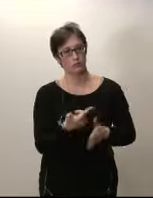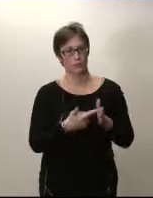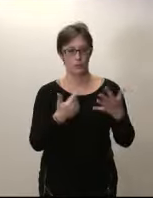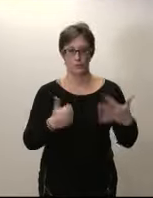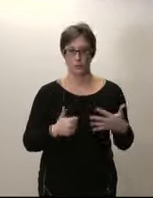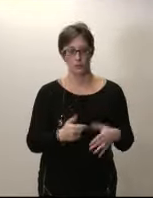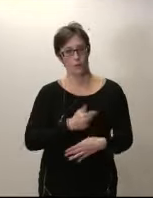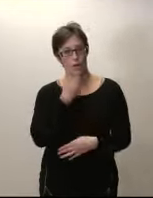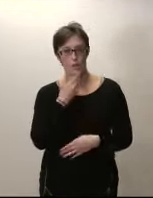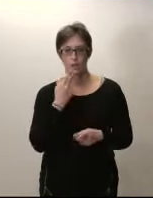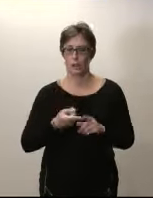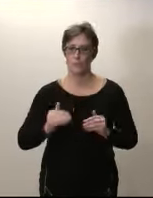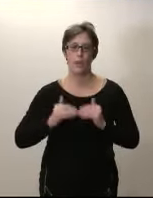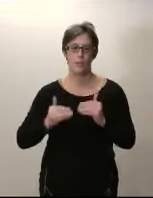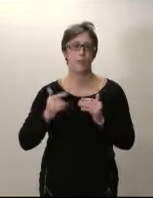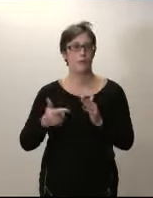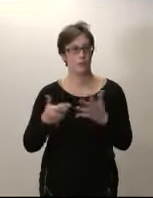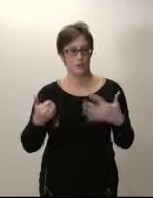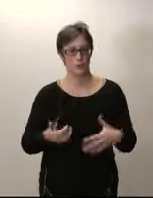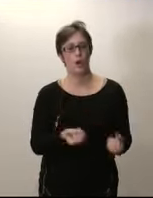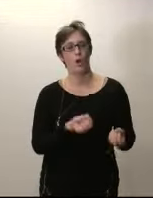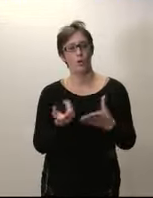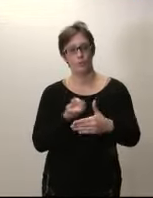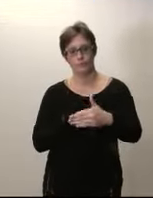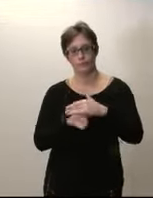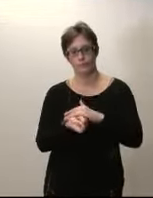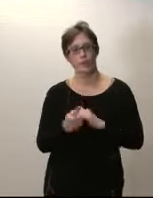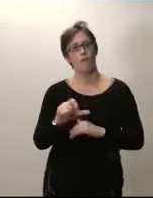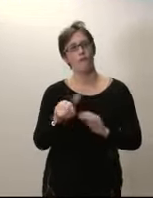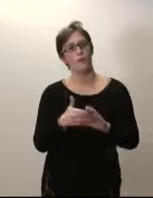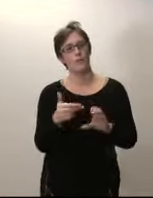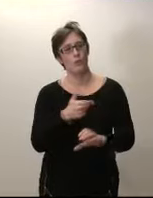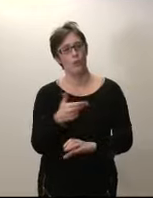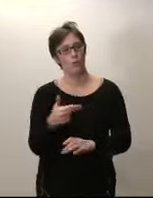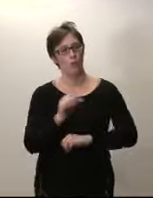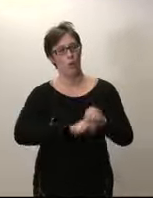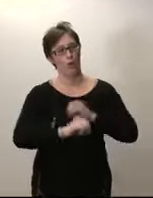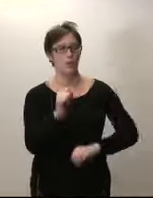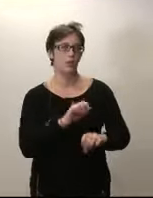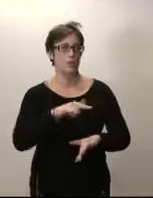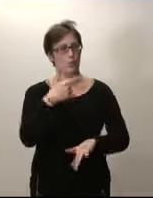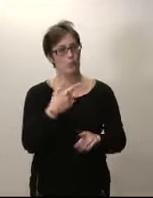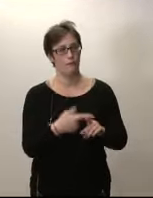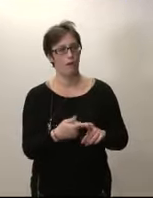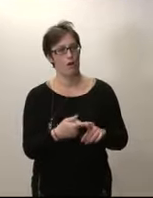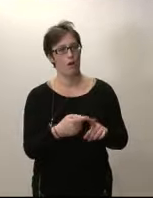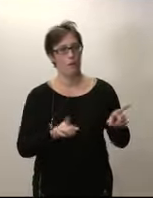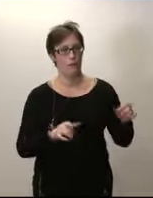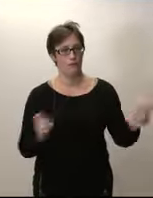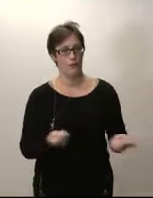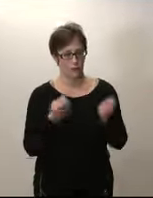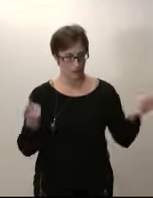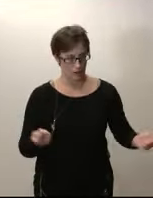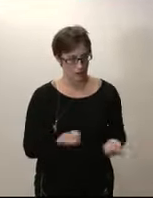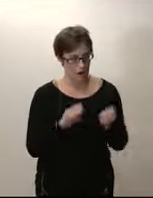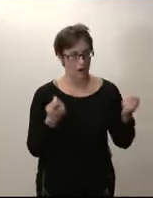de lui attribuer les aides financières suivantes. 20 000 euros pour l'organisation du 12e édition de son festival, 2 000 euros pour ses concerts